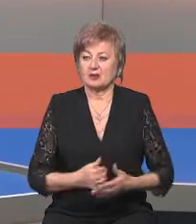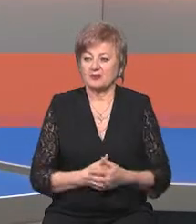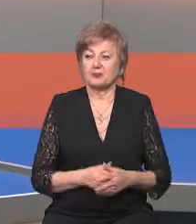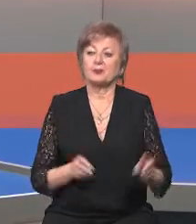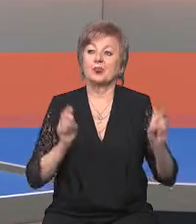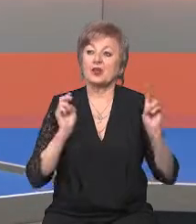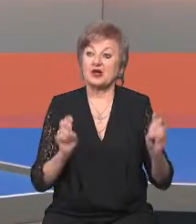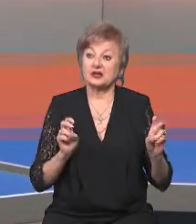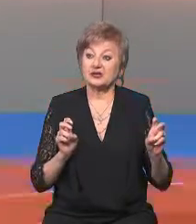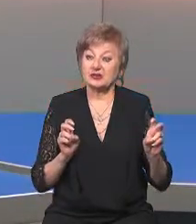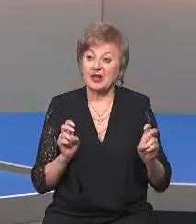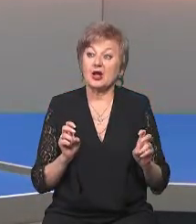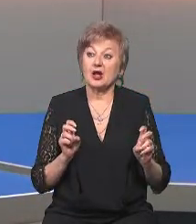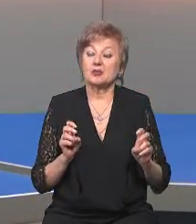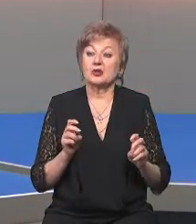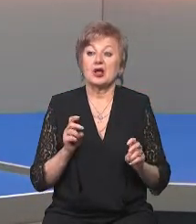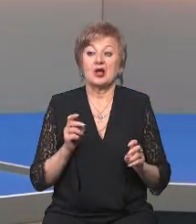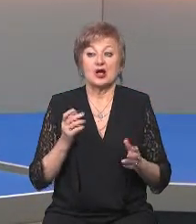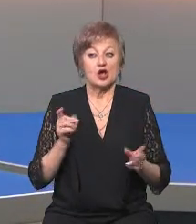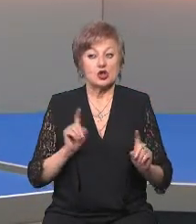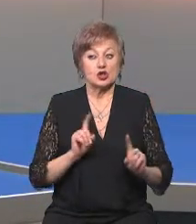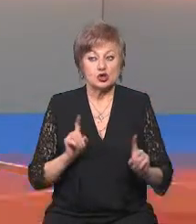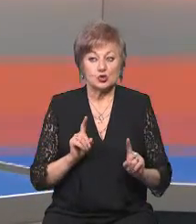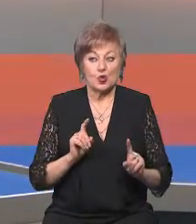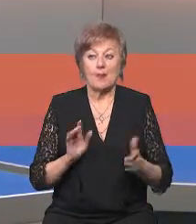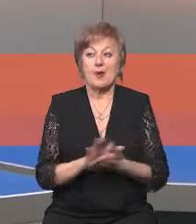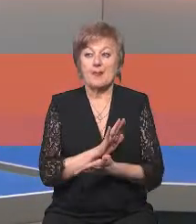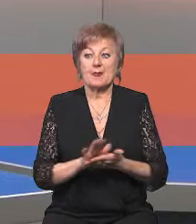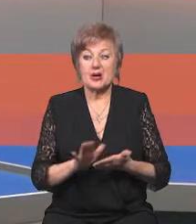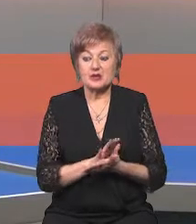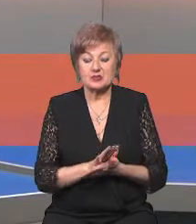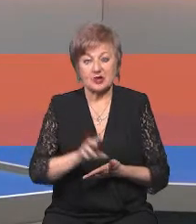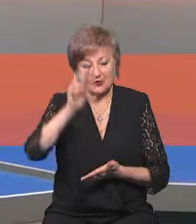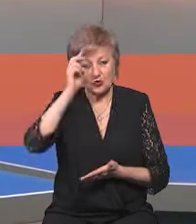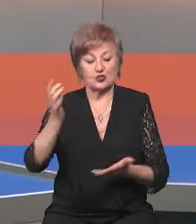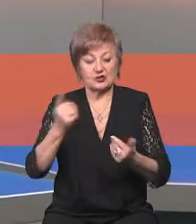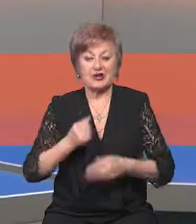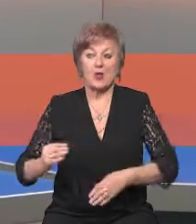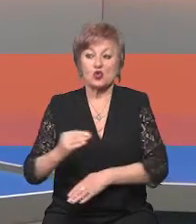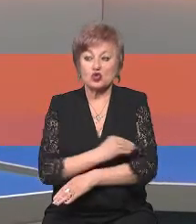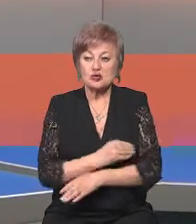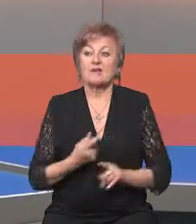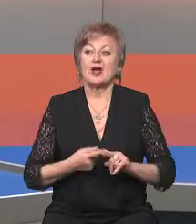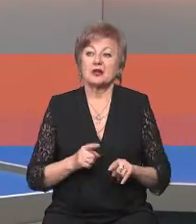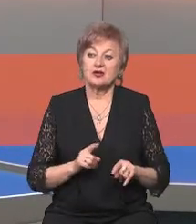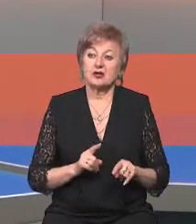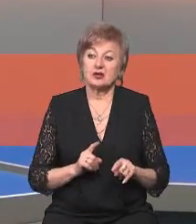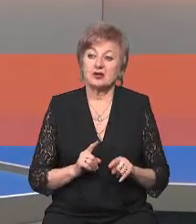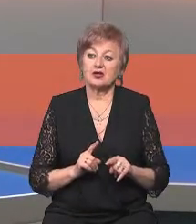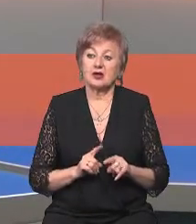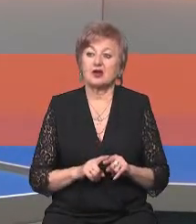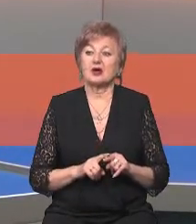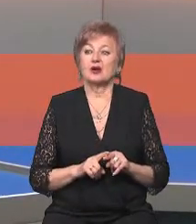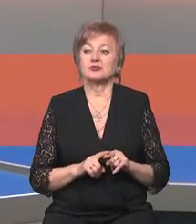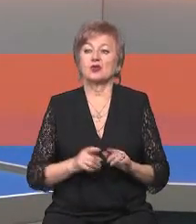Тема велика. Дивіться, для того, щоб пройшло безкоштовно від держави ендопротезування, цей пакет повинен бути